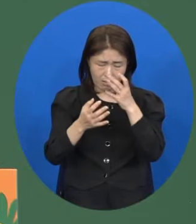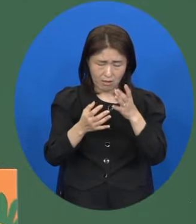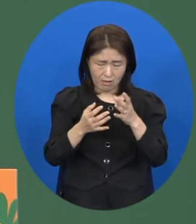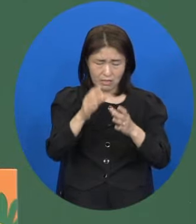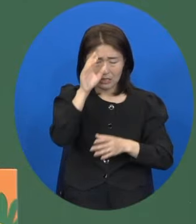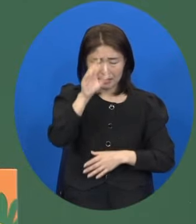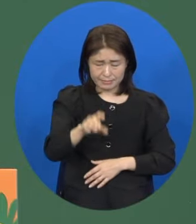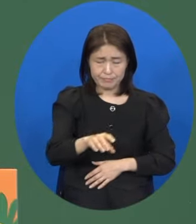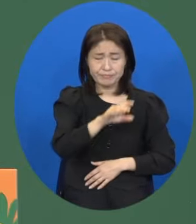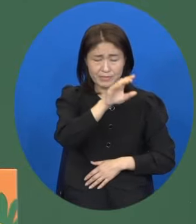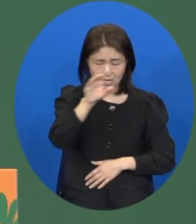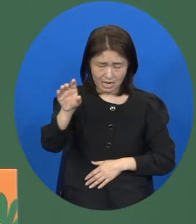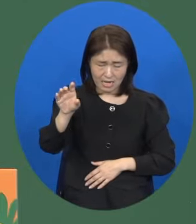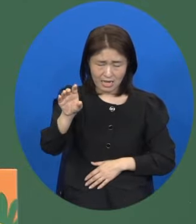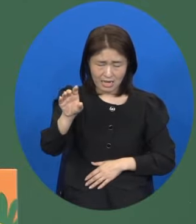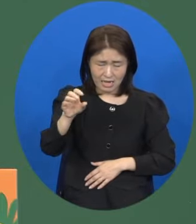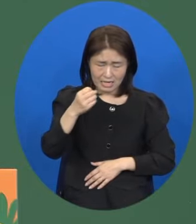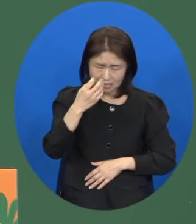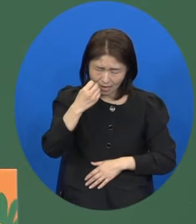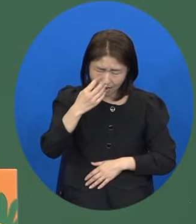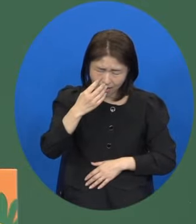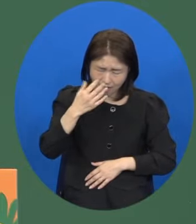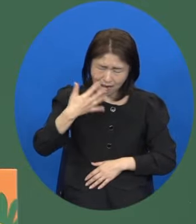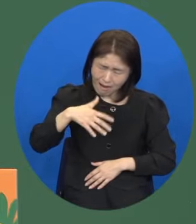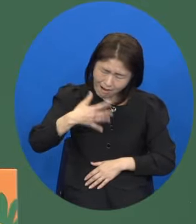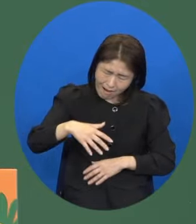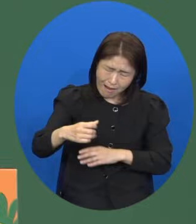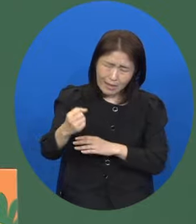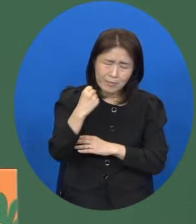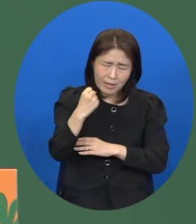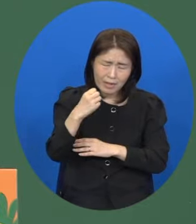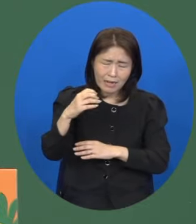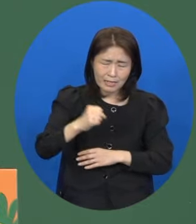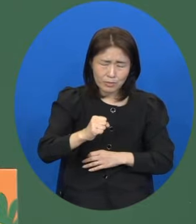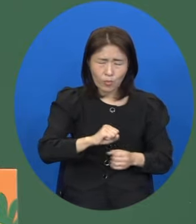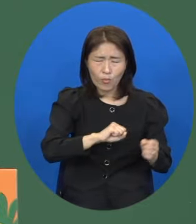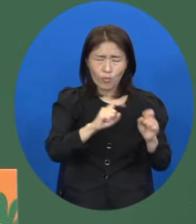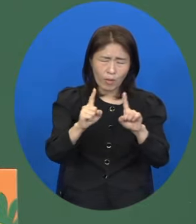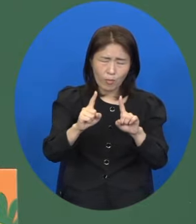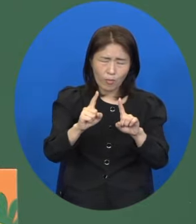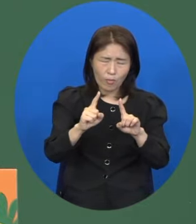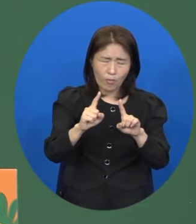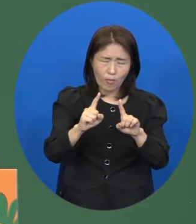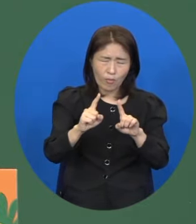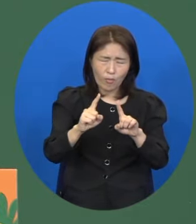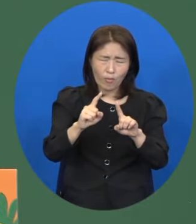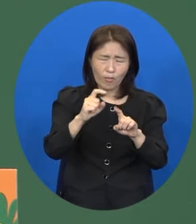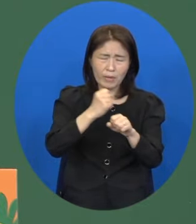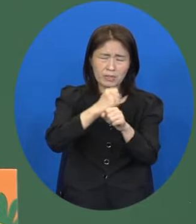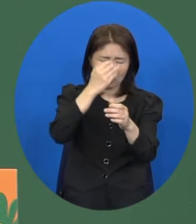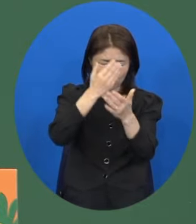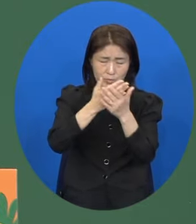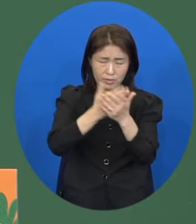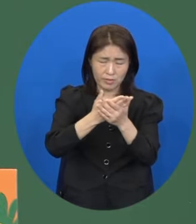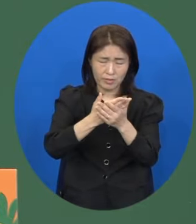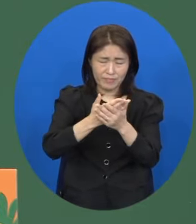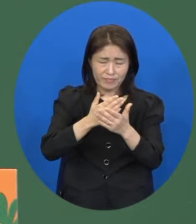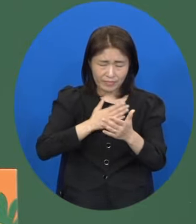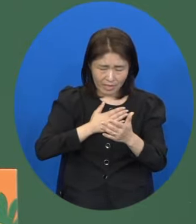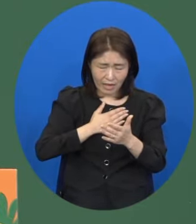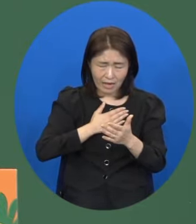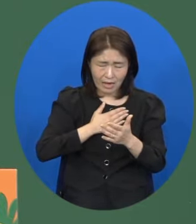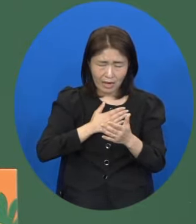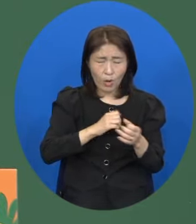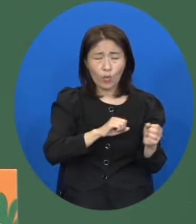십자가의 이상한 능력으로 회복시켜 주시옵소서. 그리고 나 또한 회복하는